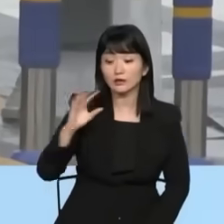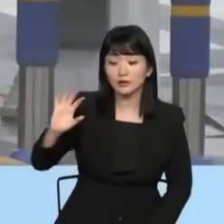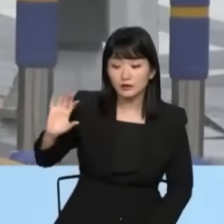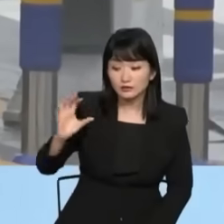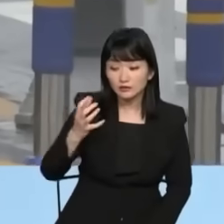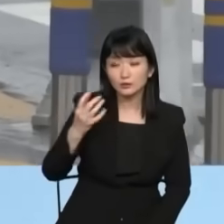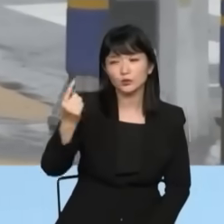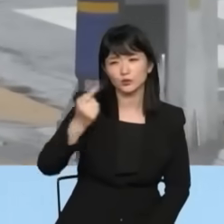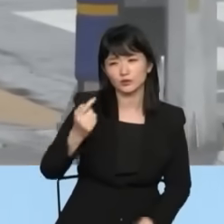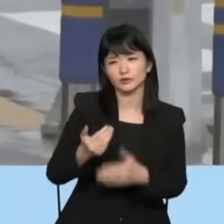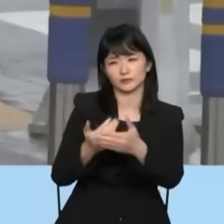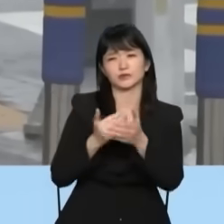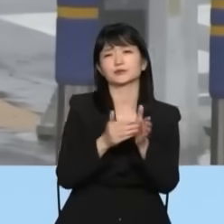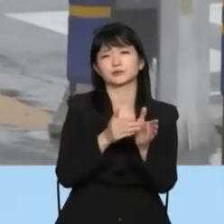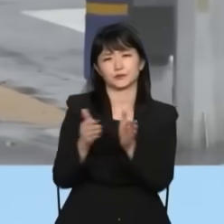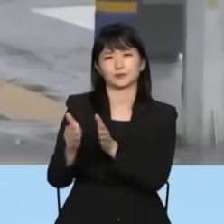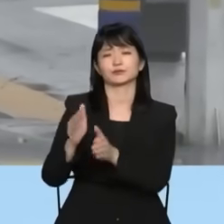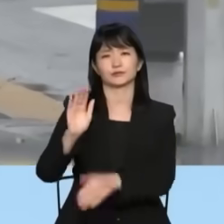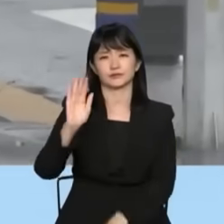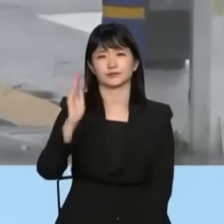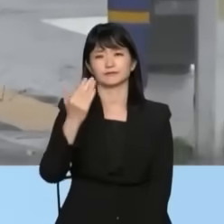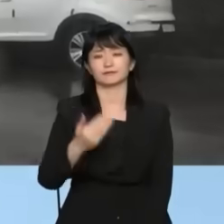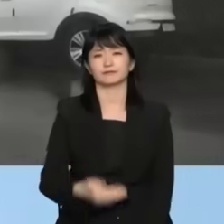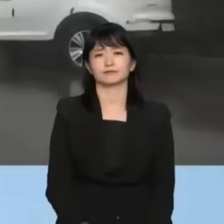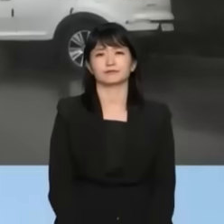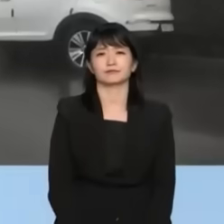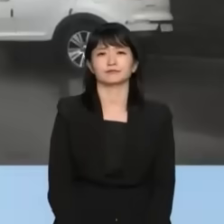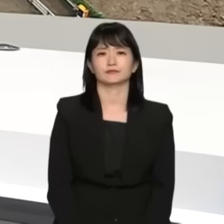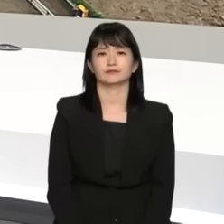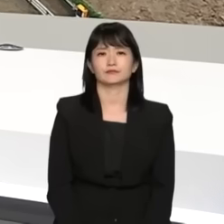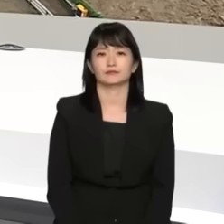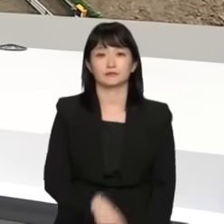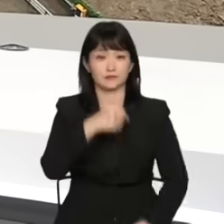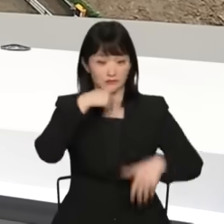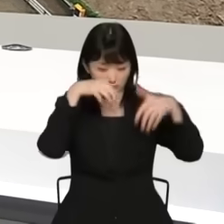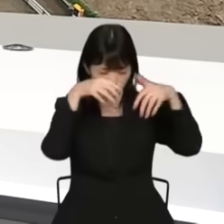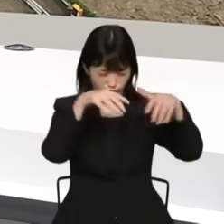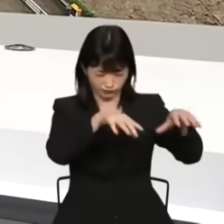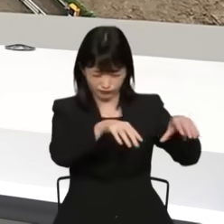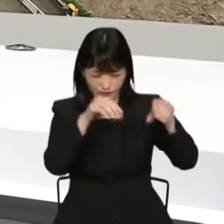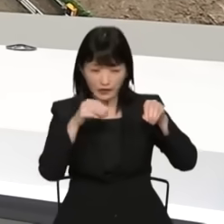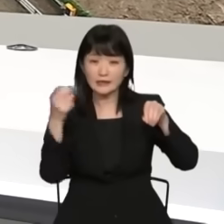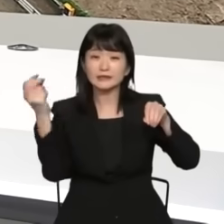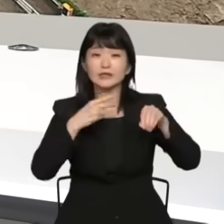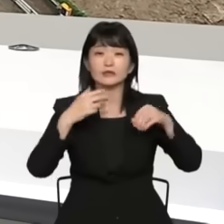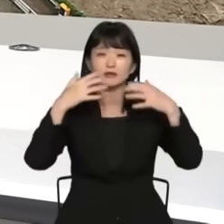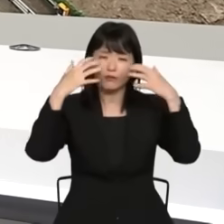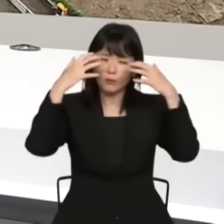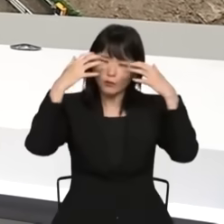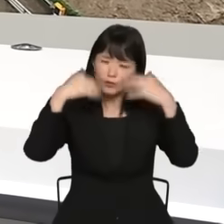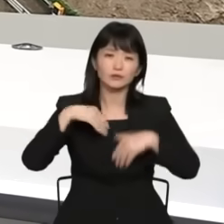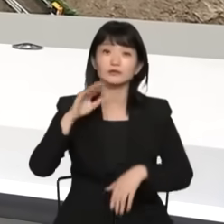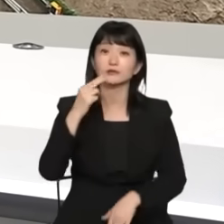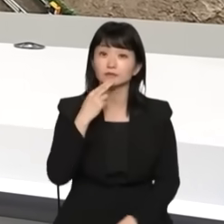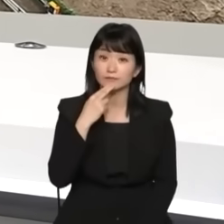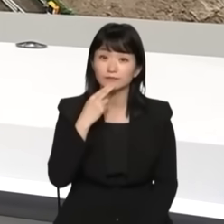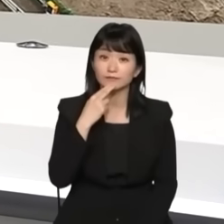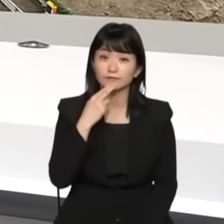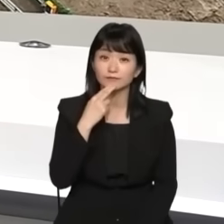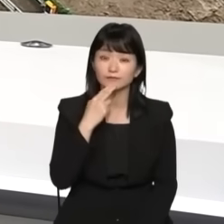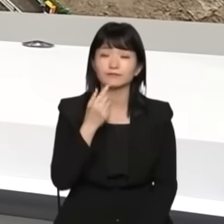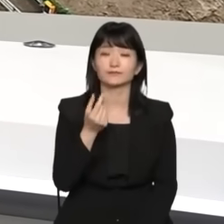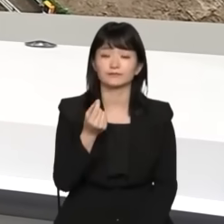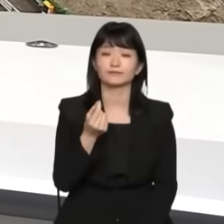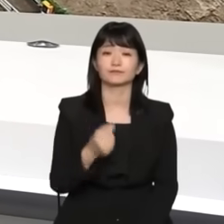어떤 대비도 이제 슬슬 해야 되는 그런 시기가 됐습니다. 네, 그러니까 이 비가 그치고 나면 다시 더워질 일은 일단은 없다는 건가요? 일단은